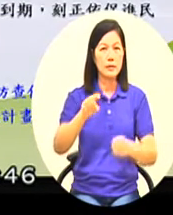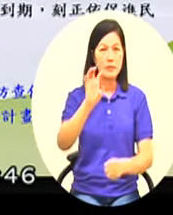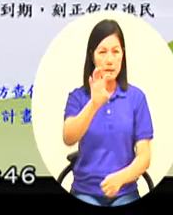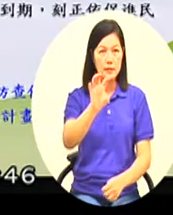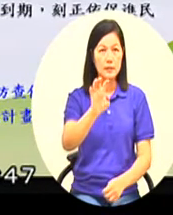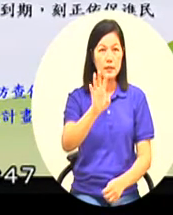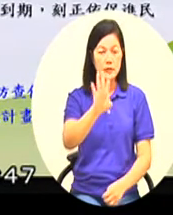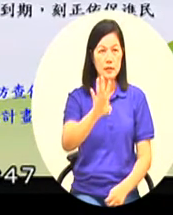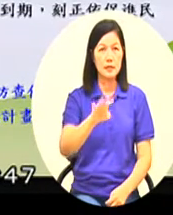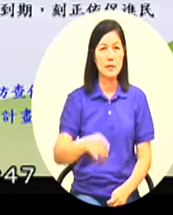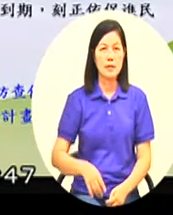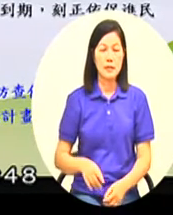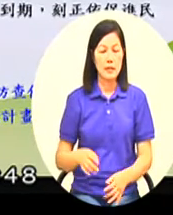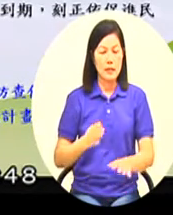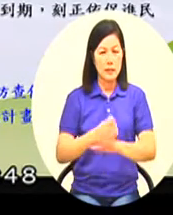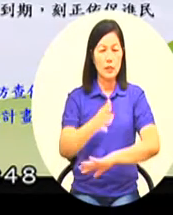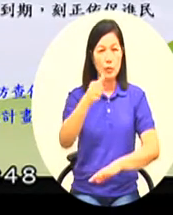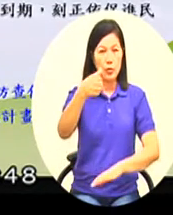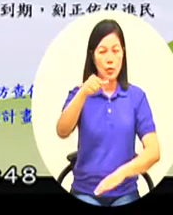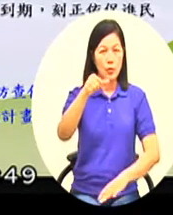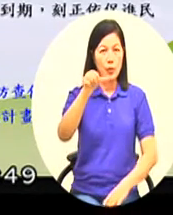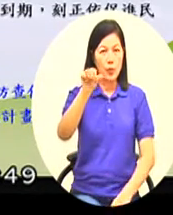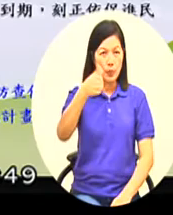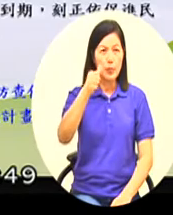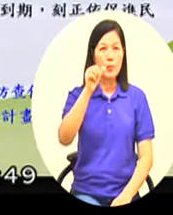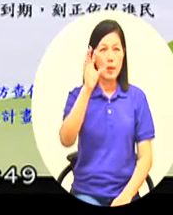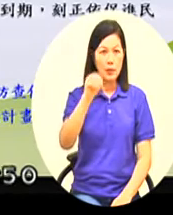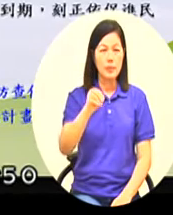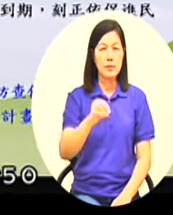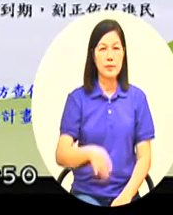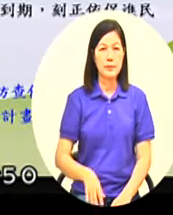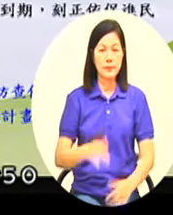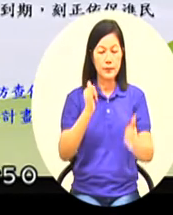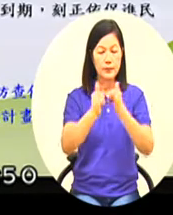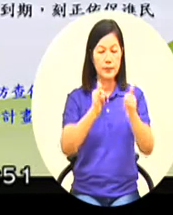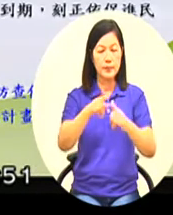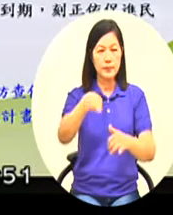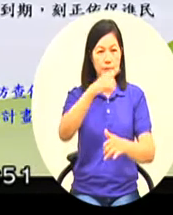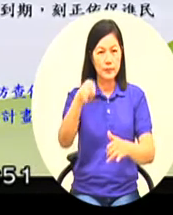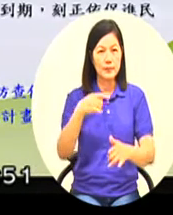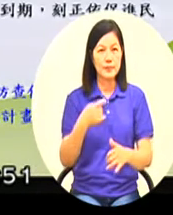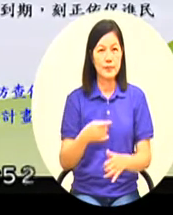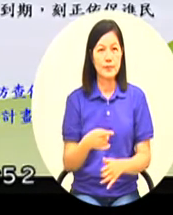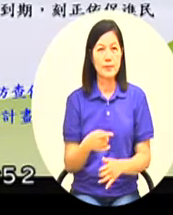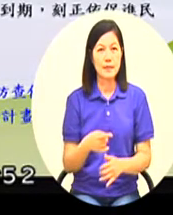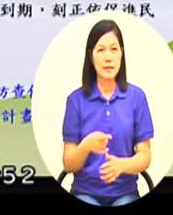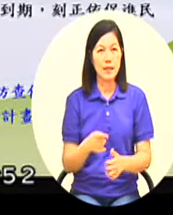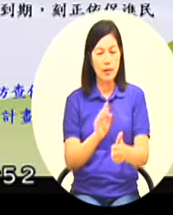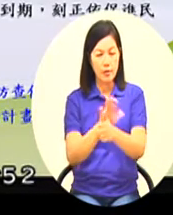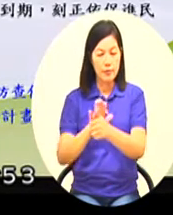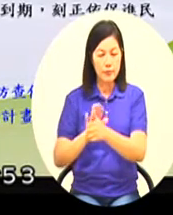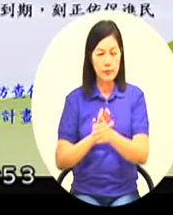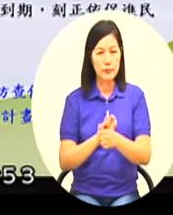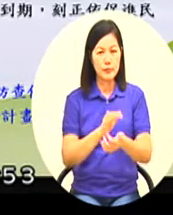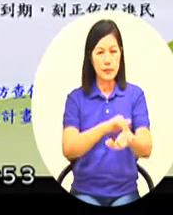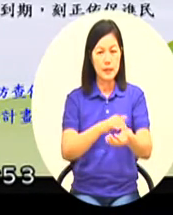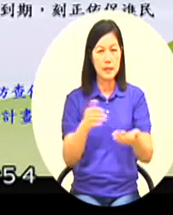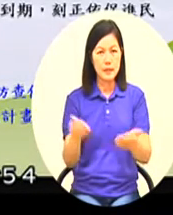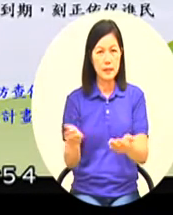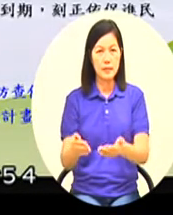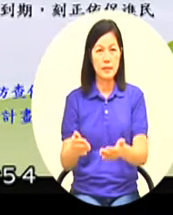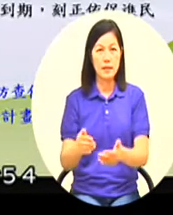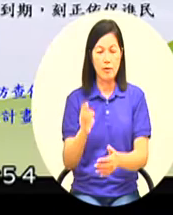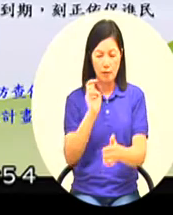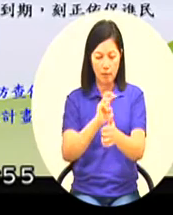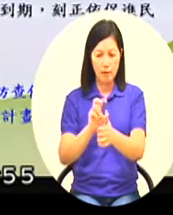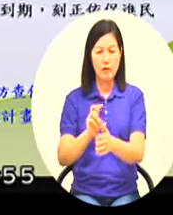过500万，那让我们的一个在地的一个民众可以享受到更完整而精致的一个医疗的一个照顾。那另外是